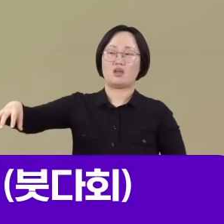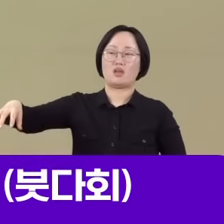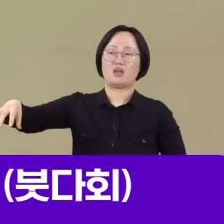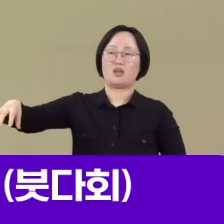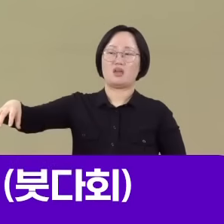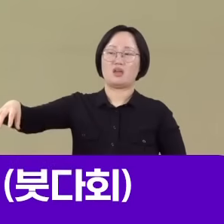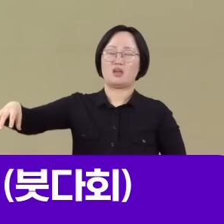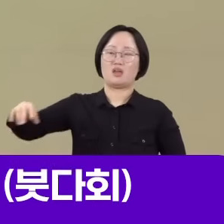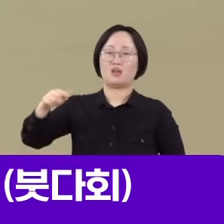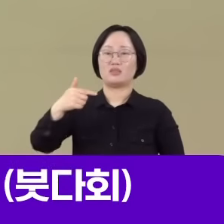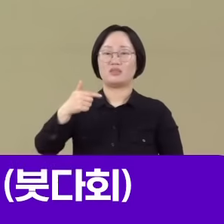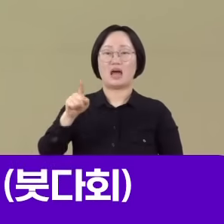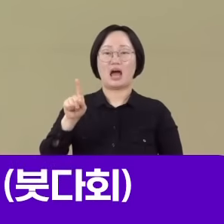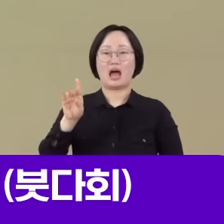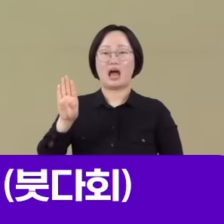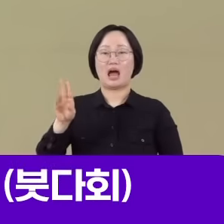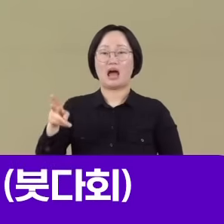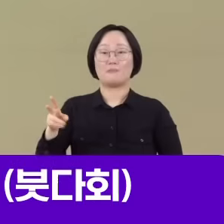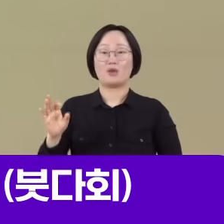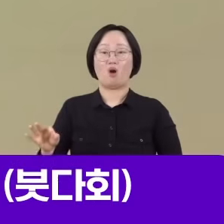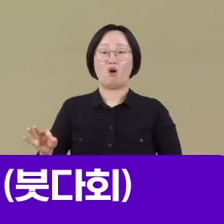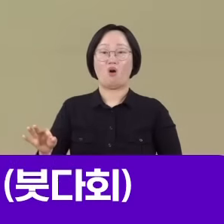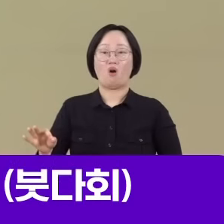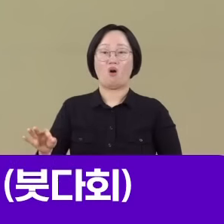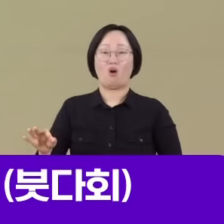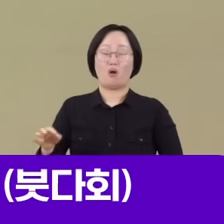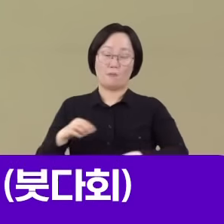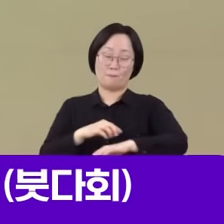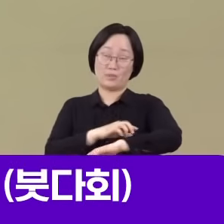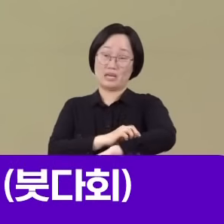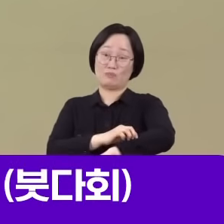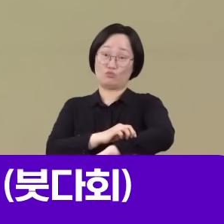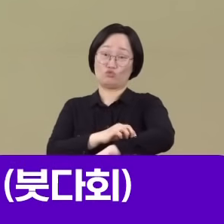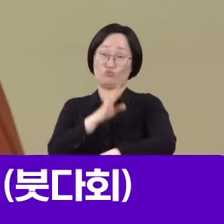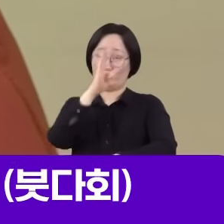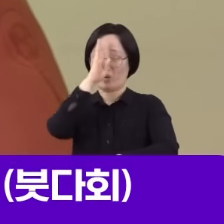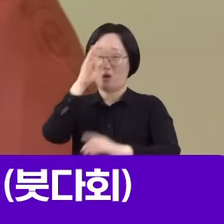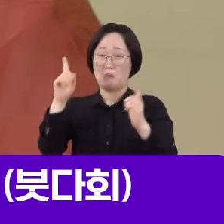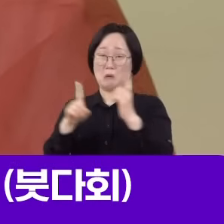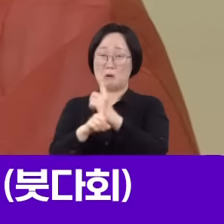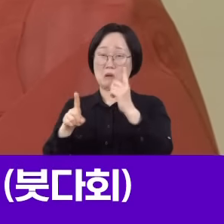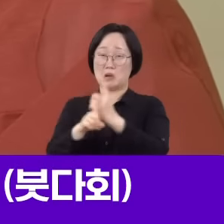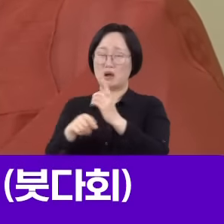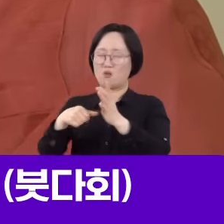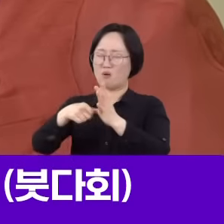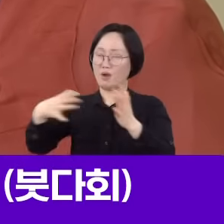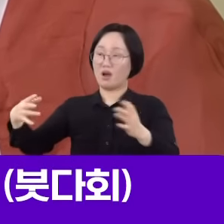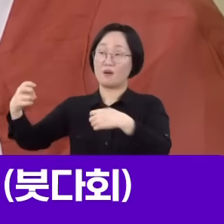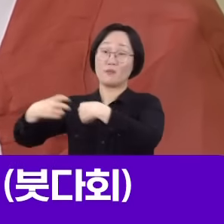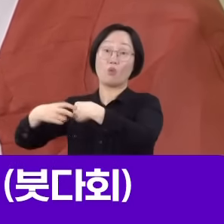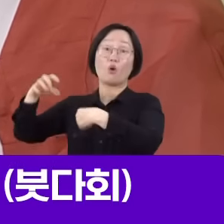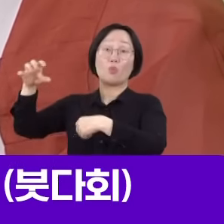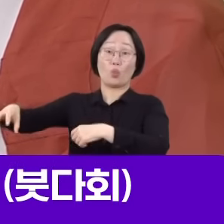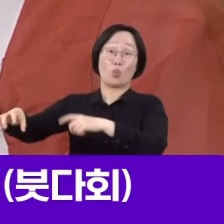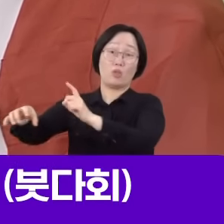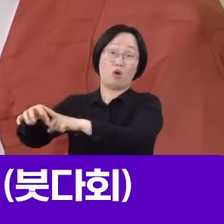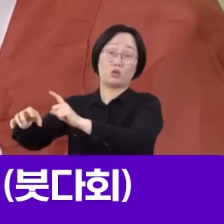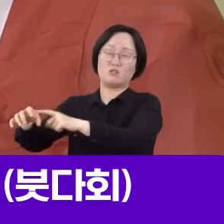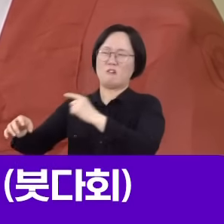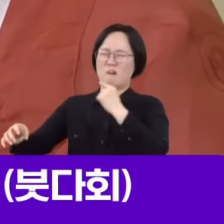이렇게 치료하고 했던 걸로 유명한 피부로 유명한 병원이에요 거기서 독한 약을